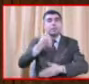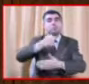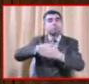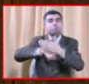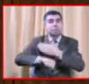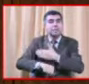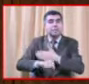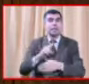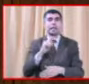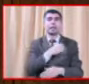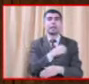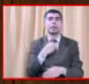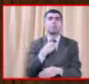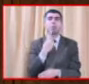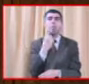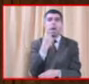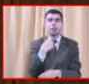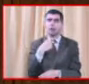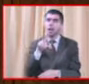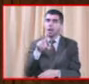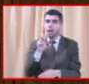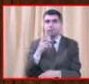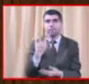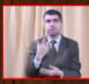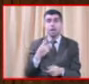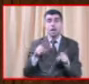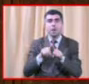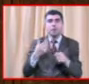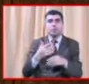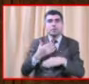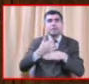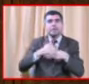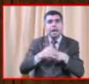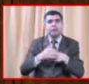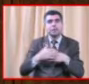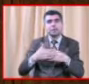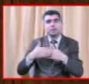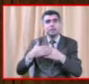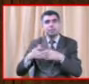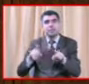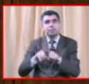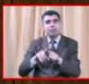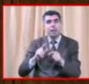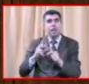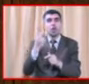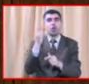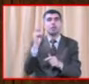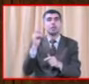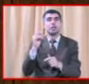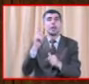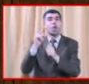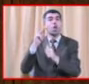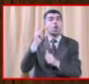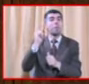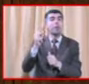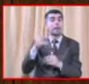على طبيبه واحده. المنطقه ديال ولاد مراح هي بعيده على المستشفى المحلي ديال بن حمد ب 24 كيلومتر، وعلى